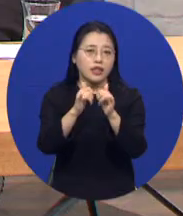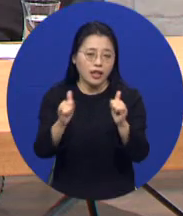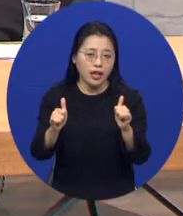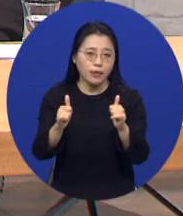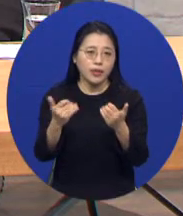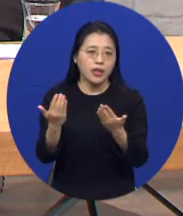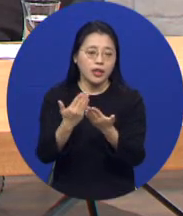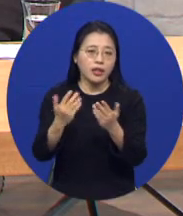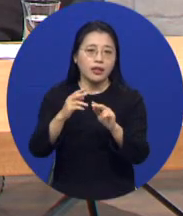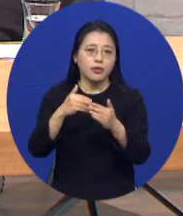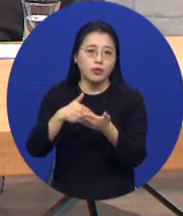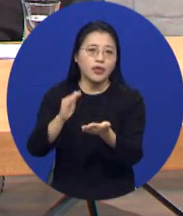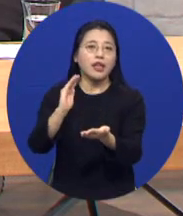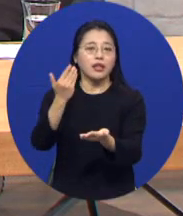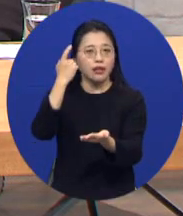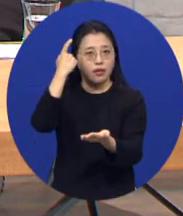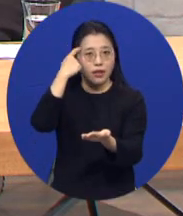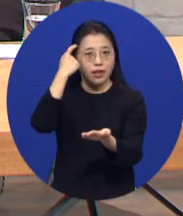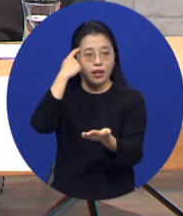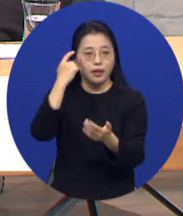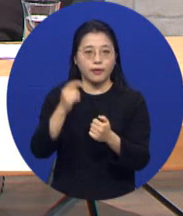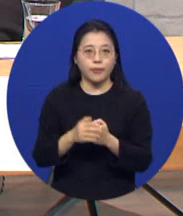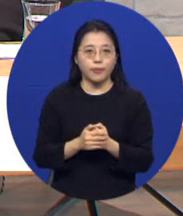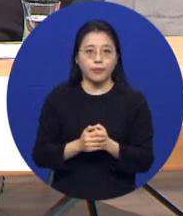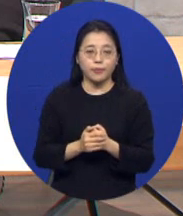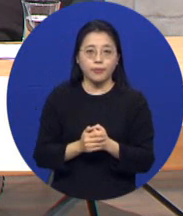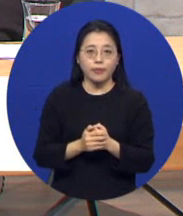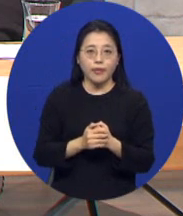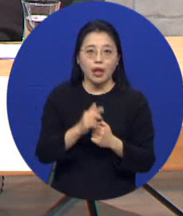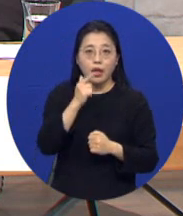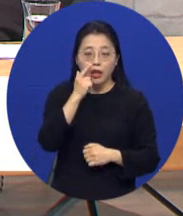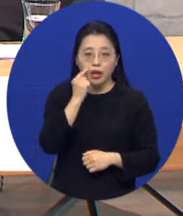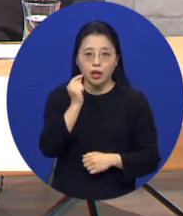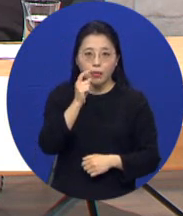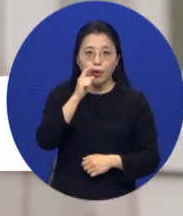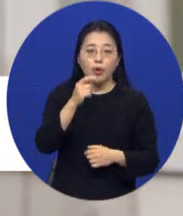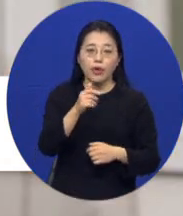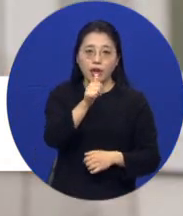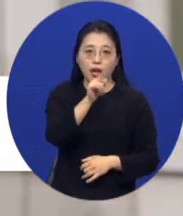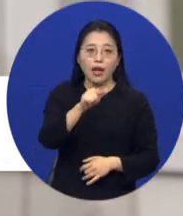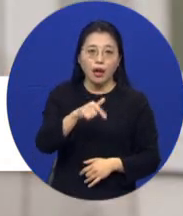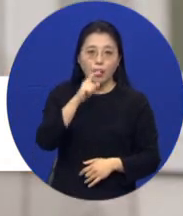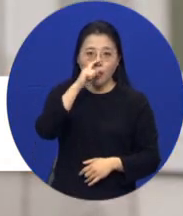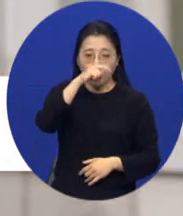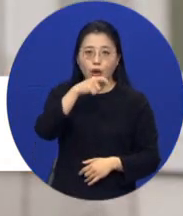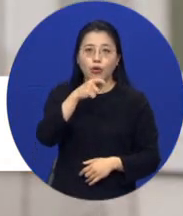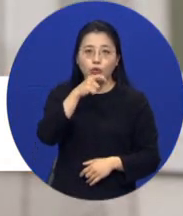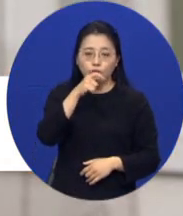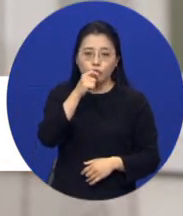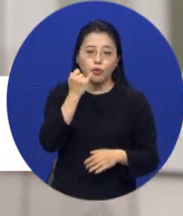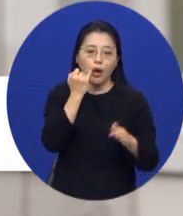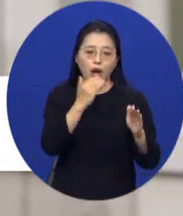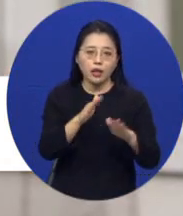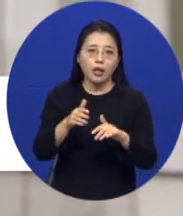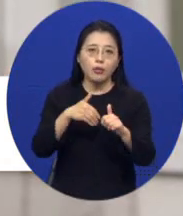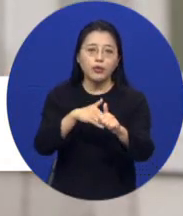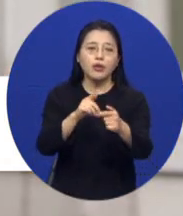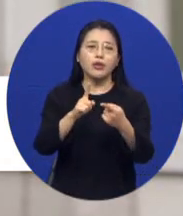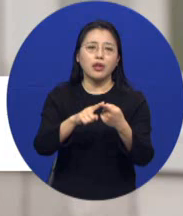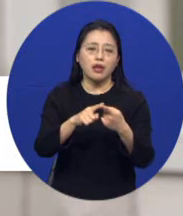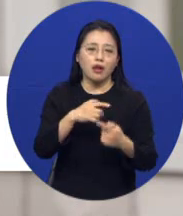생각하고 있습니다 후쿠시마 원전 오염수 방류에 대해서 제주 어민들도 걱정이